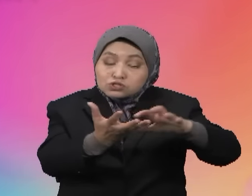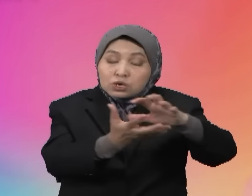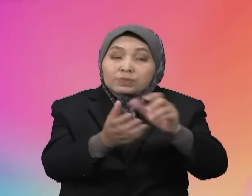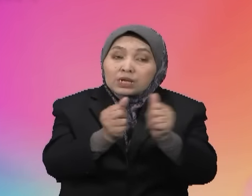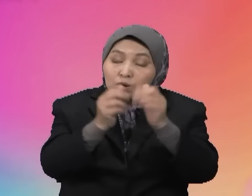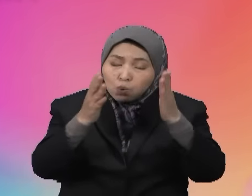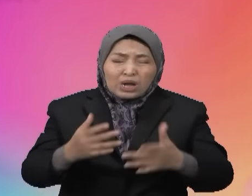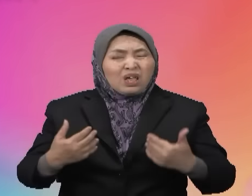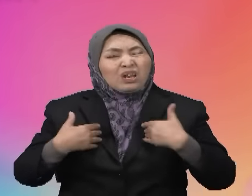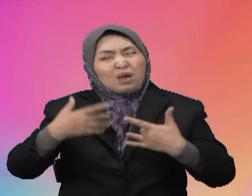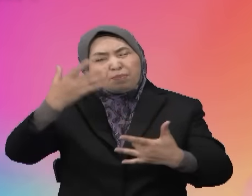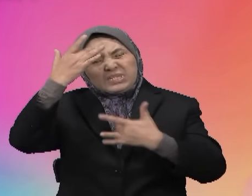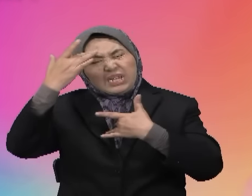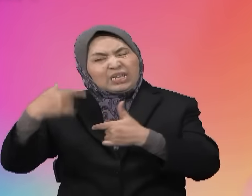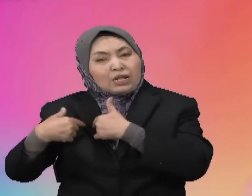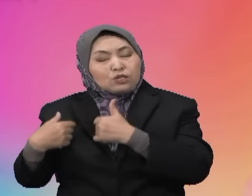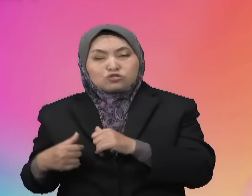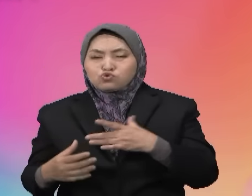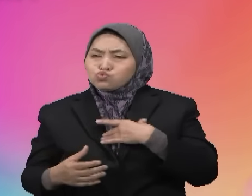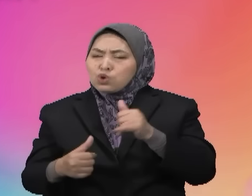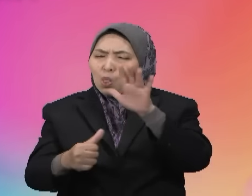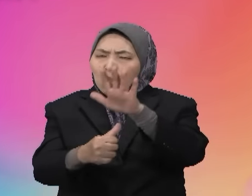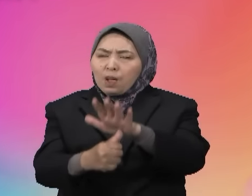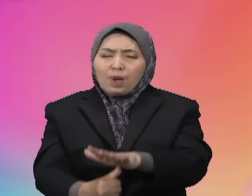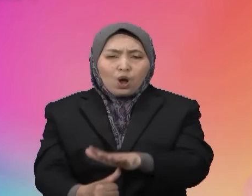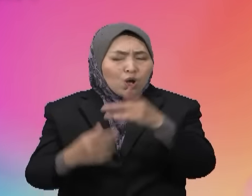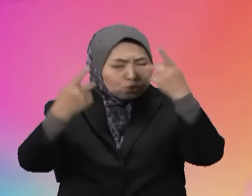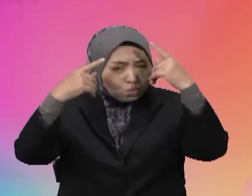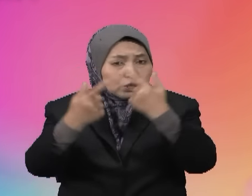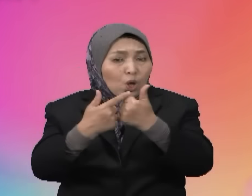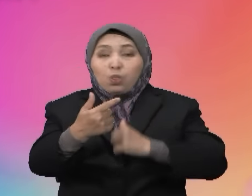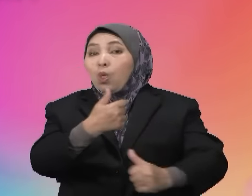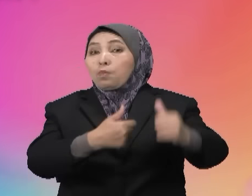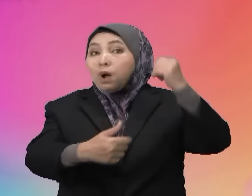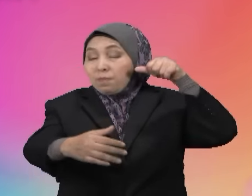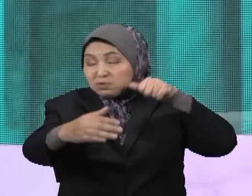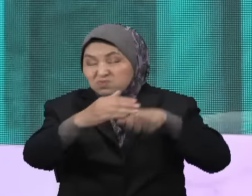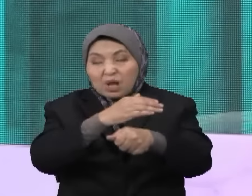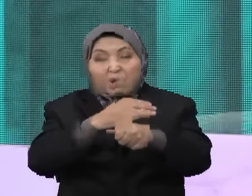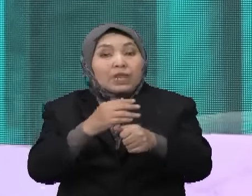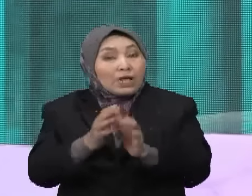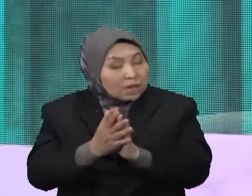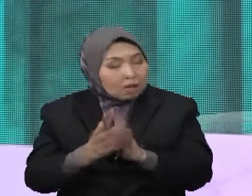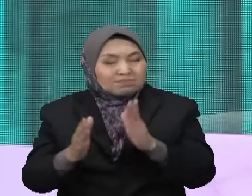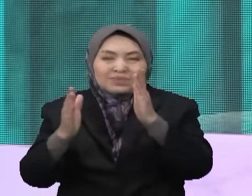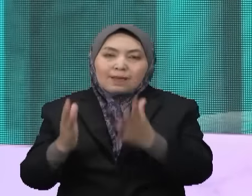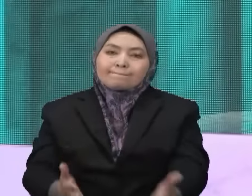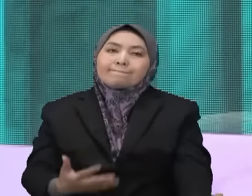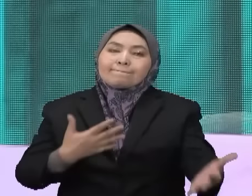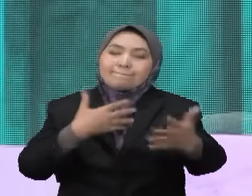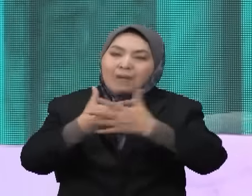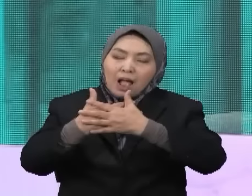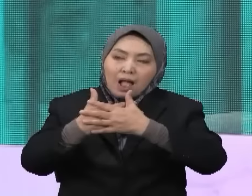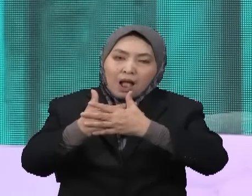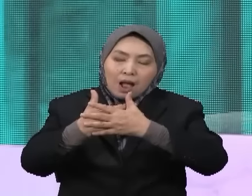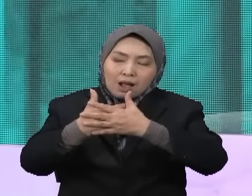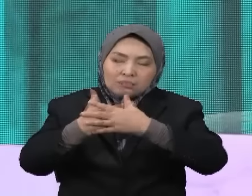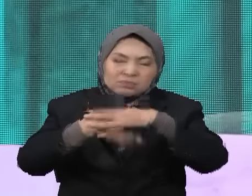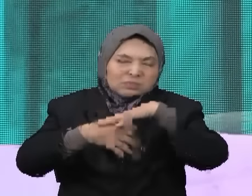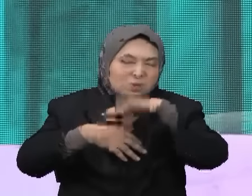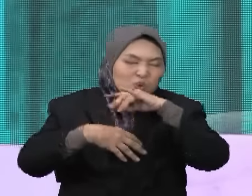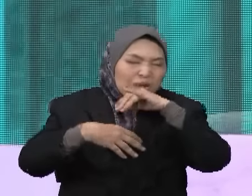ada penyakit hati, yang suka kecam ketua daripada belakang, orang-orang ini akan terpalit kekotoran rijsun